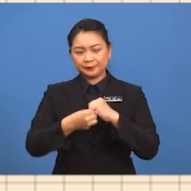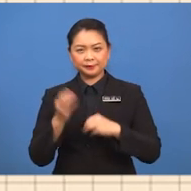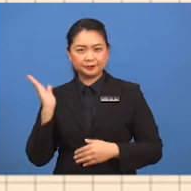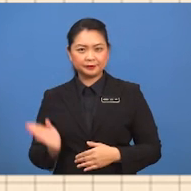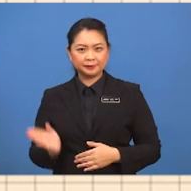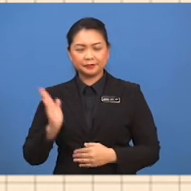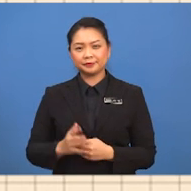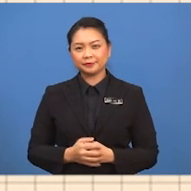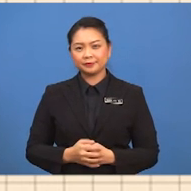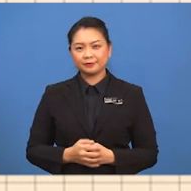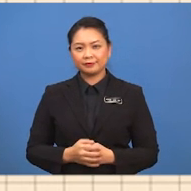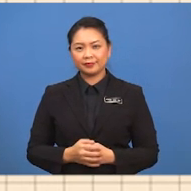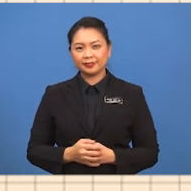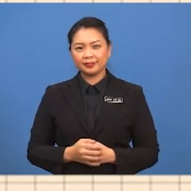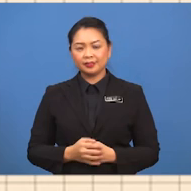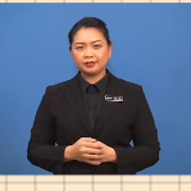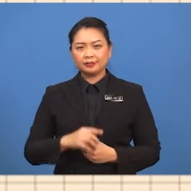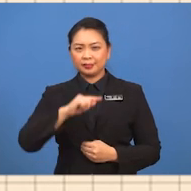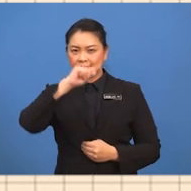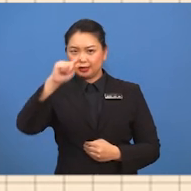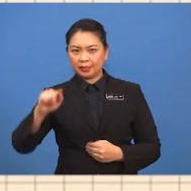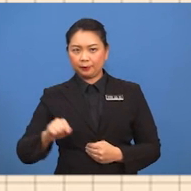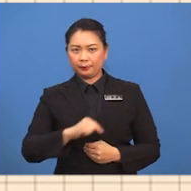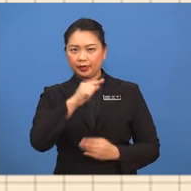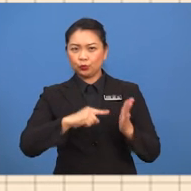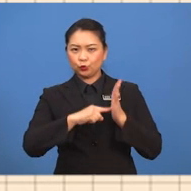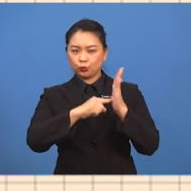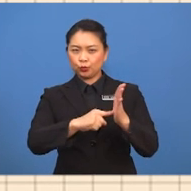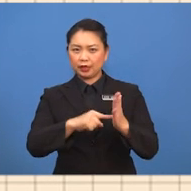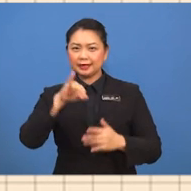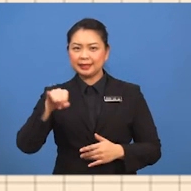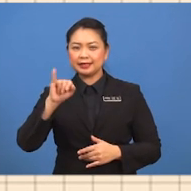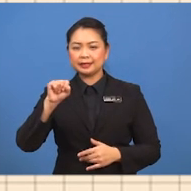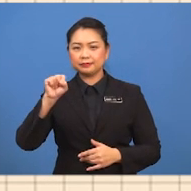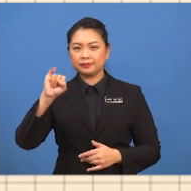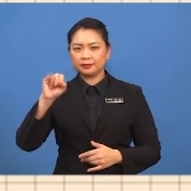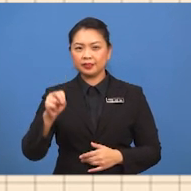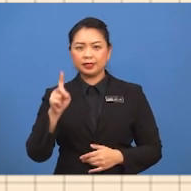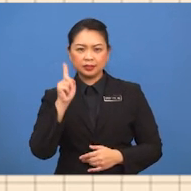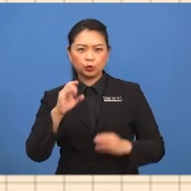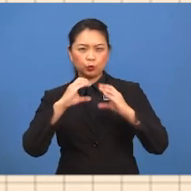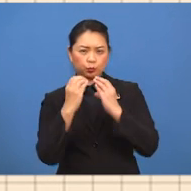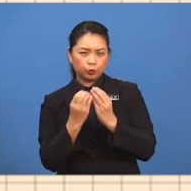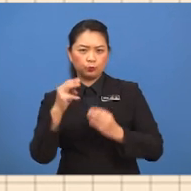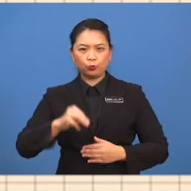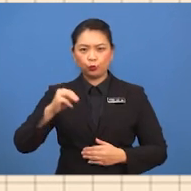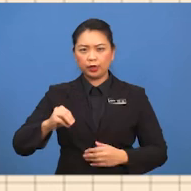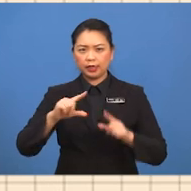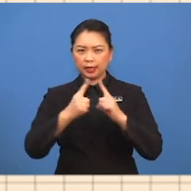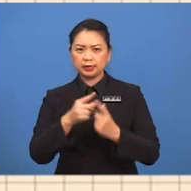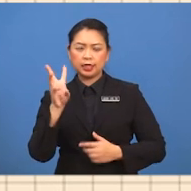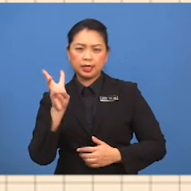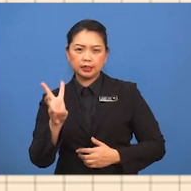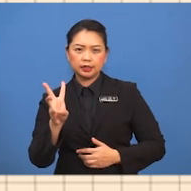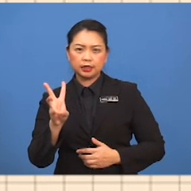ini. Carta pai menunjukkan jisim sekumpulan murid kelas 6